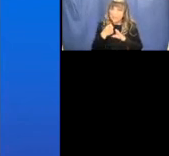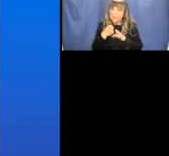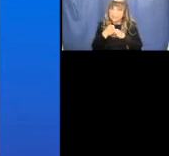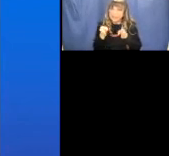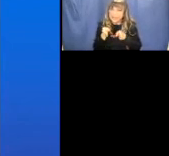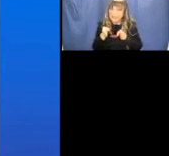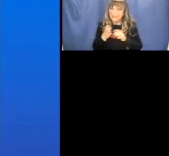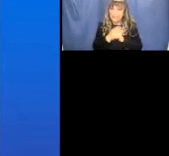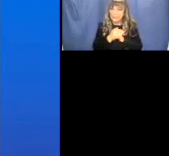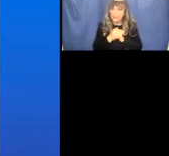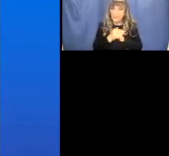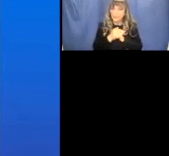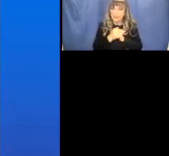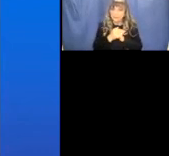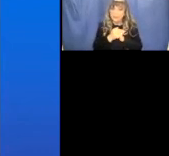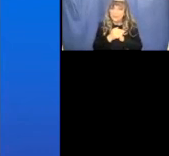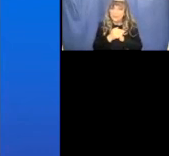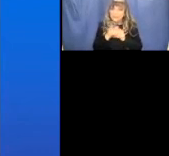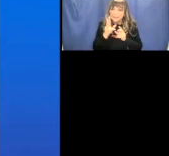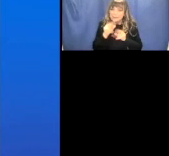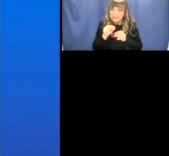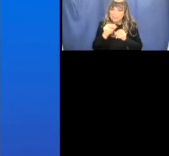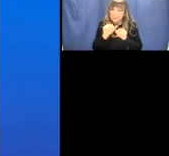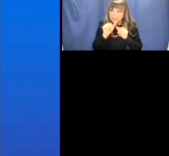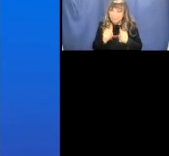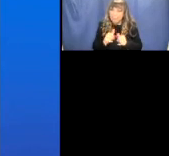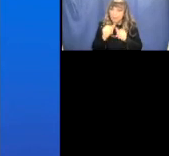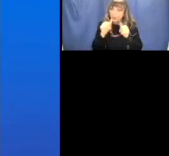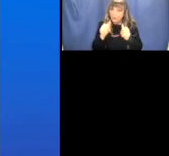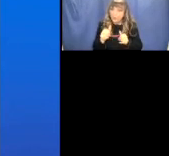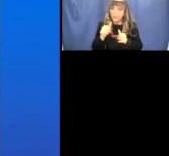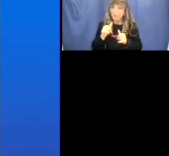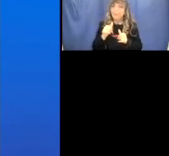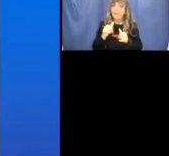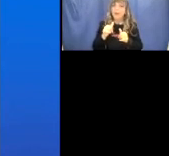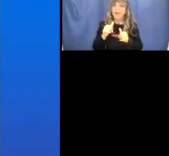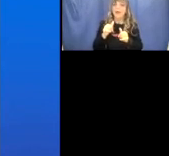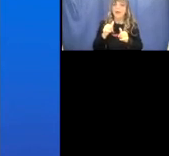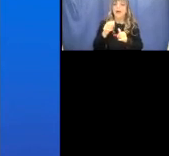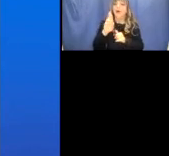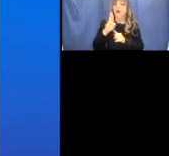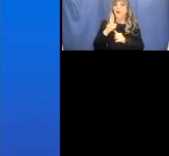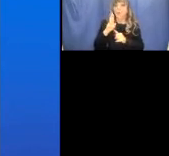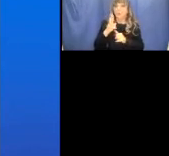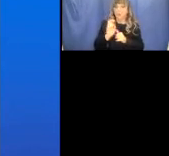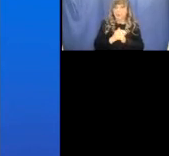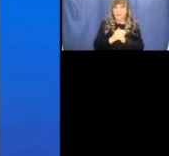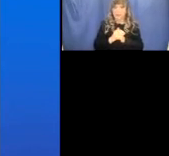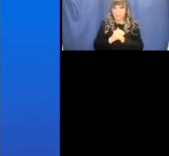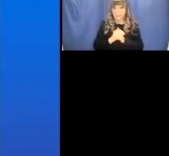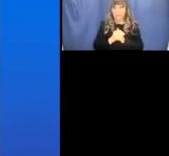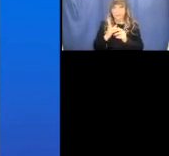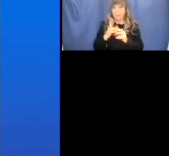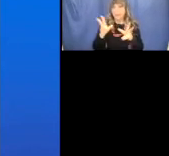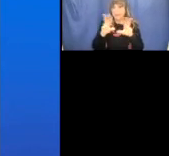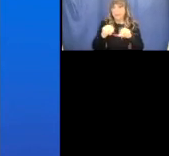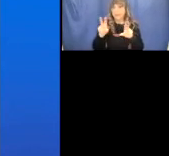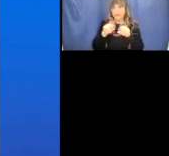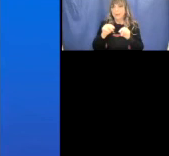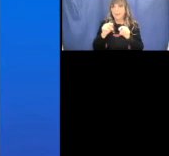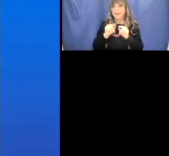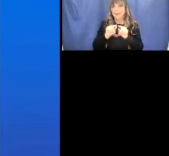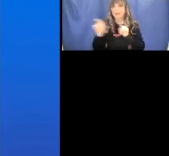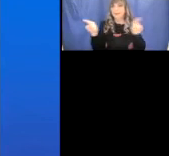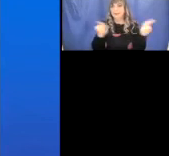frammentazione si ripete questa forma del rombo video che può essere venduta in tutte le direzioni dello spaccio